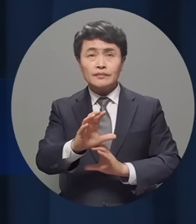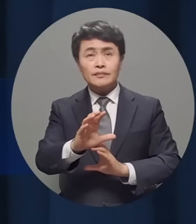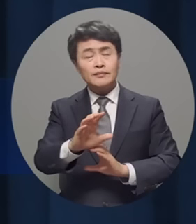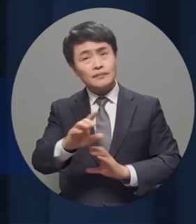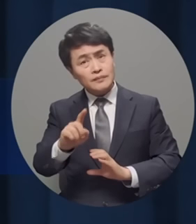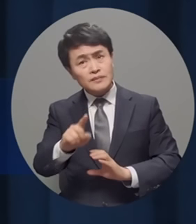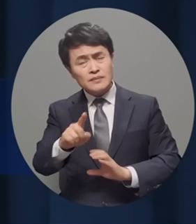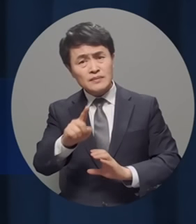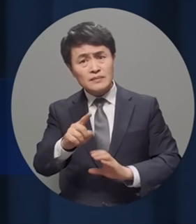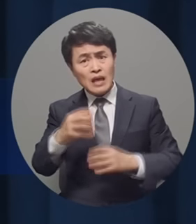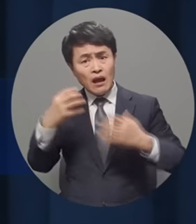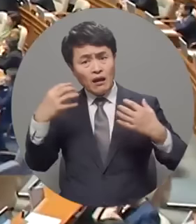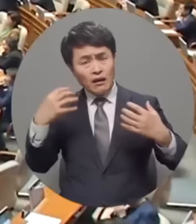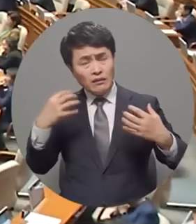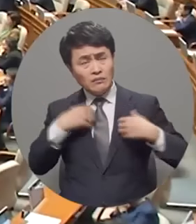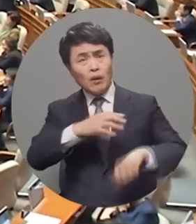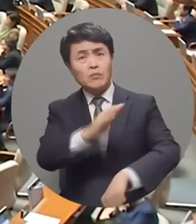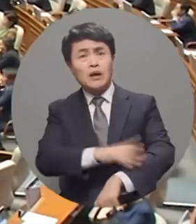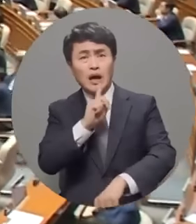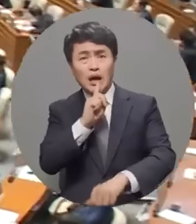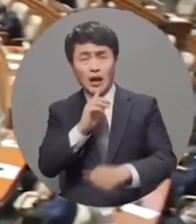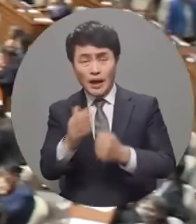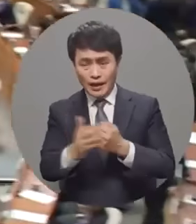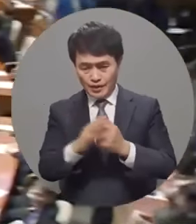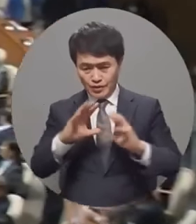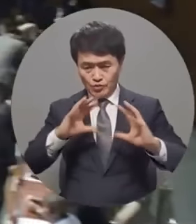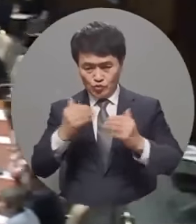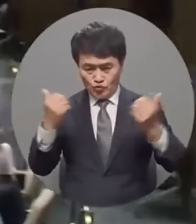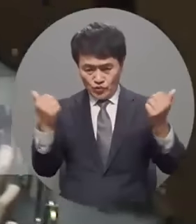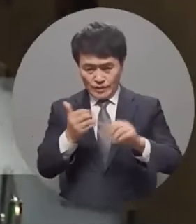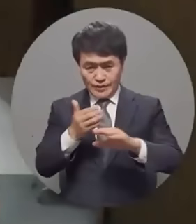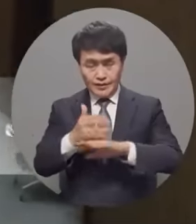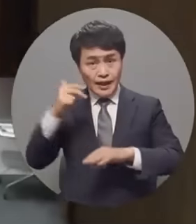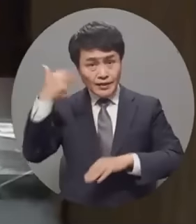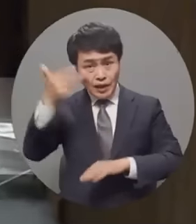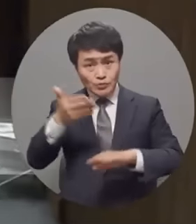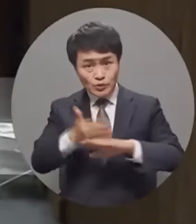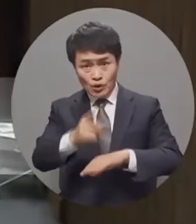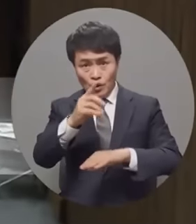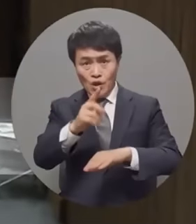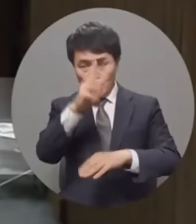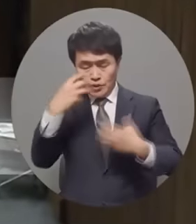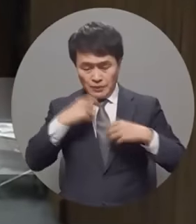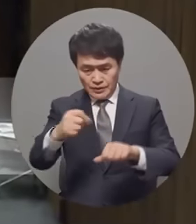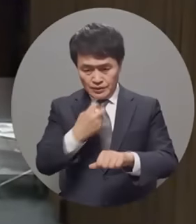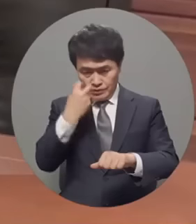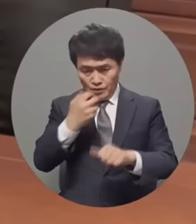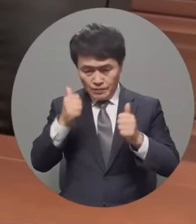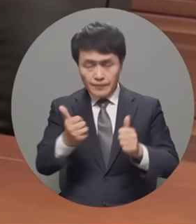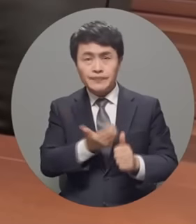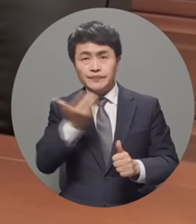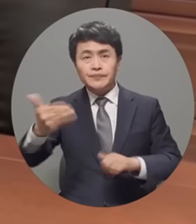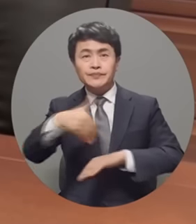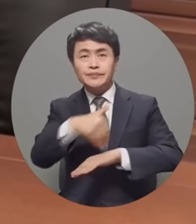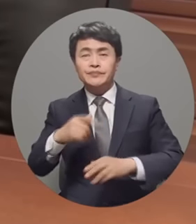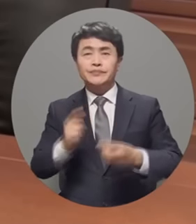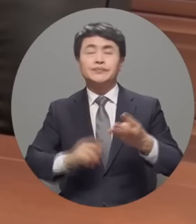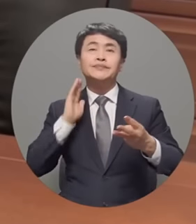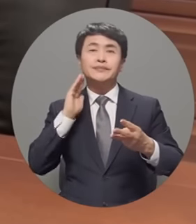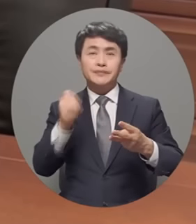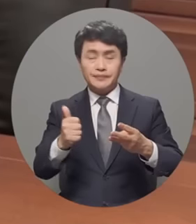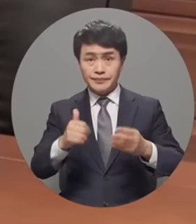이거 직무유기가 될 수 있다. 국회는 늦어도 다음 주 초까지 정부에 특검 법안을 넘길 예정입니다. 윤석열